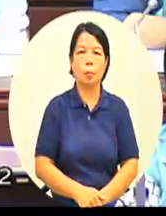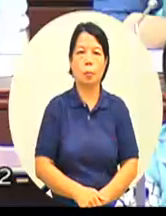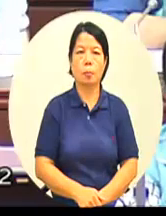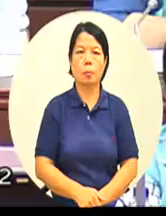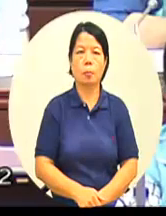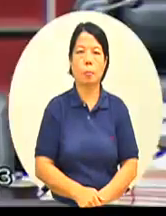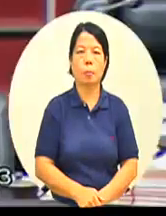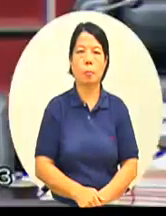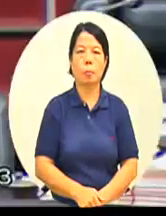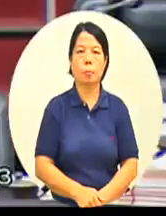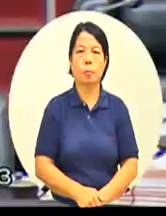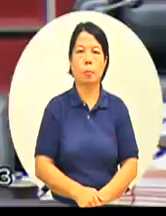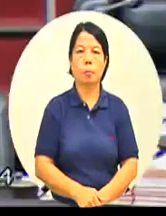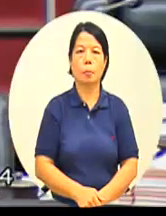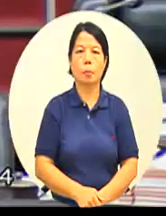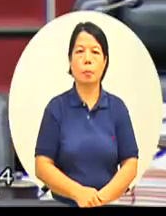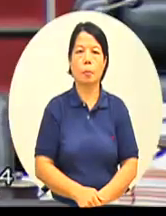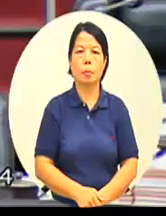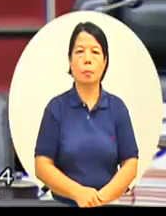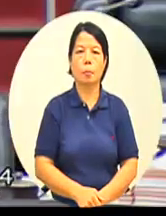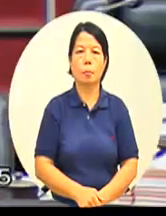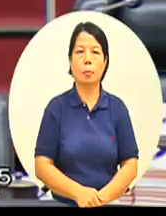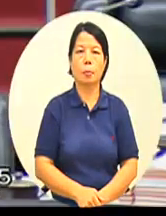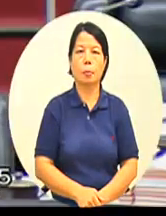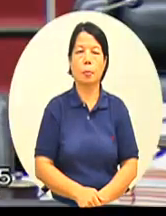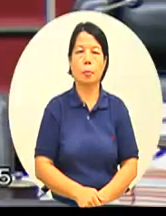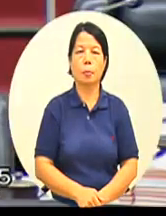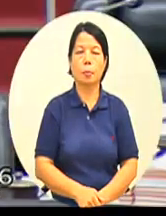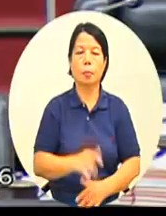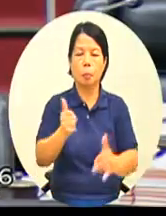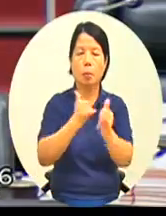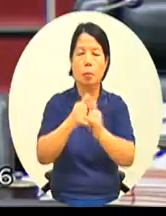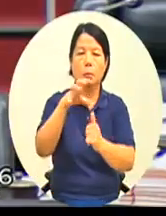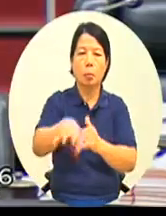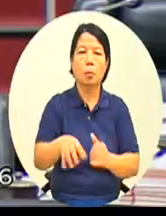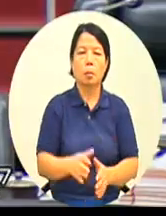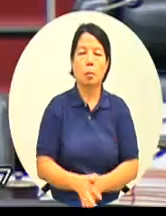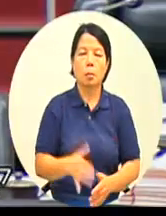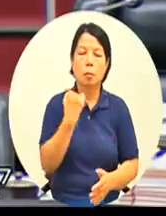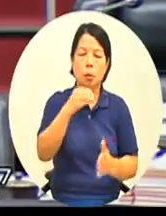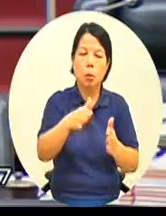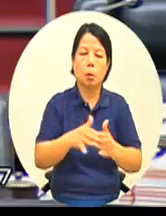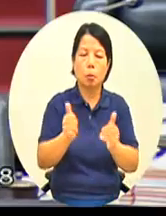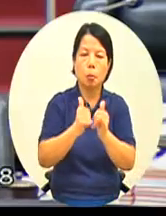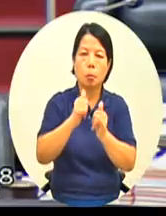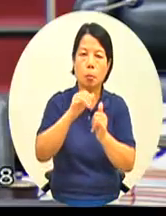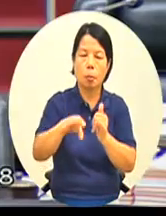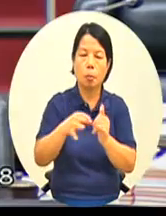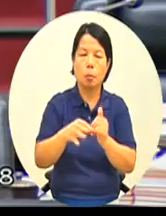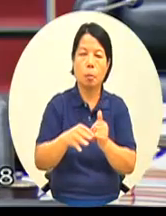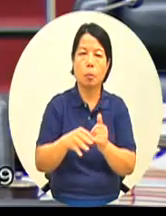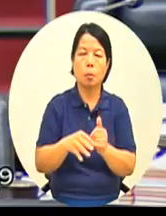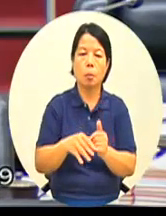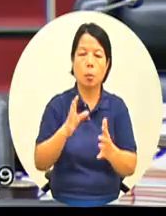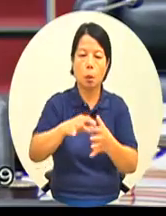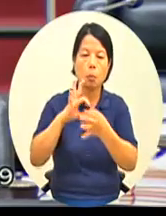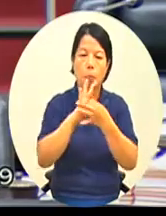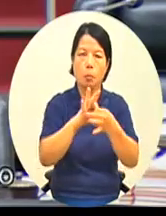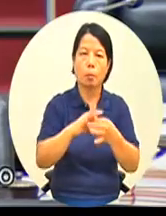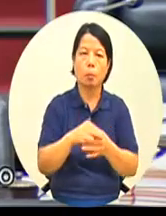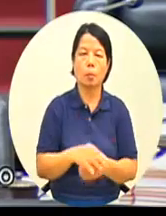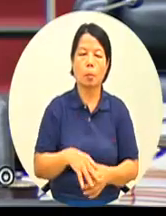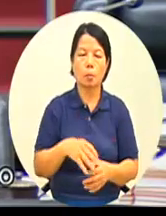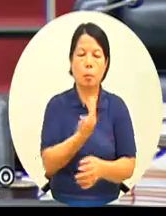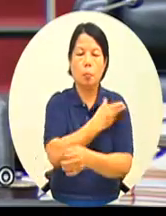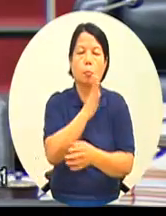好，再两分钟。 这个社会局可以将你们接下来的这些相关的，不管